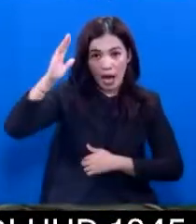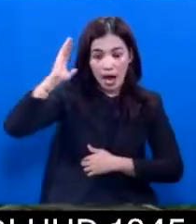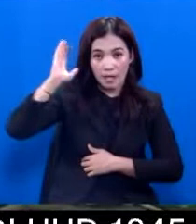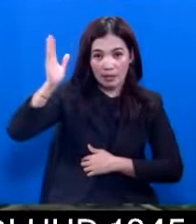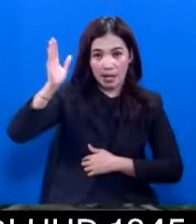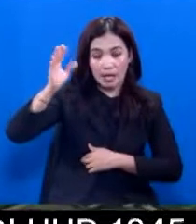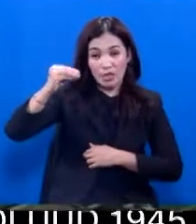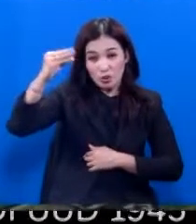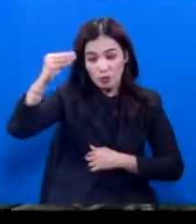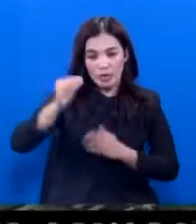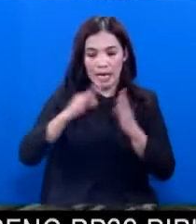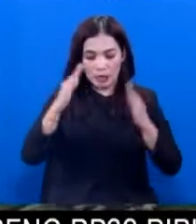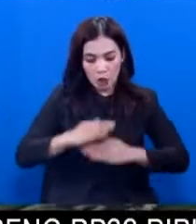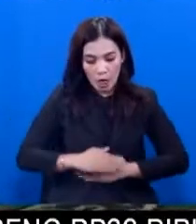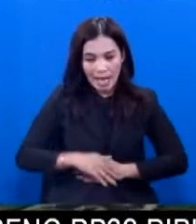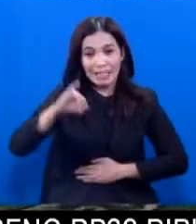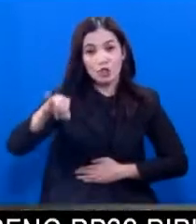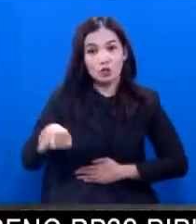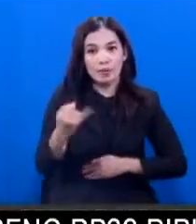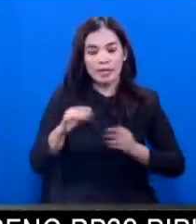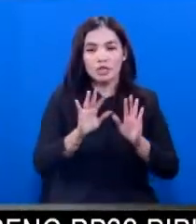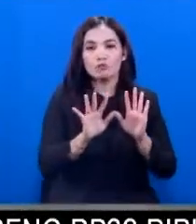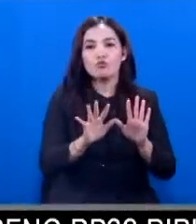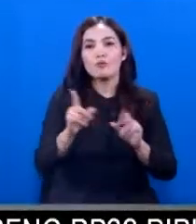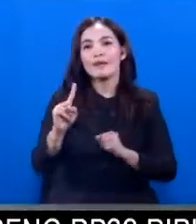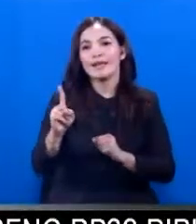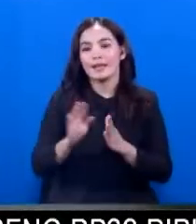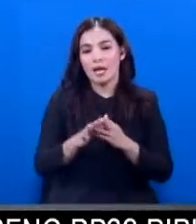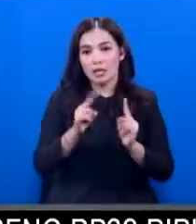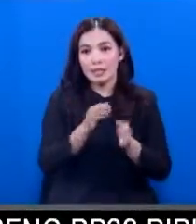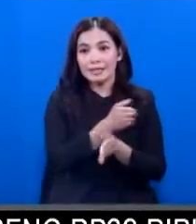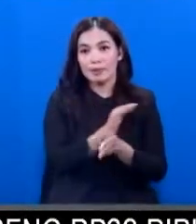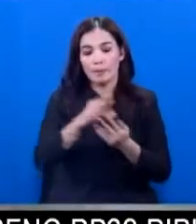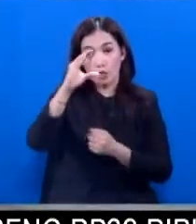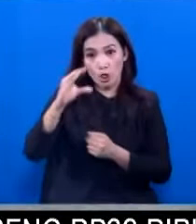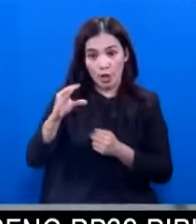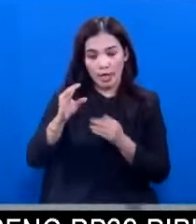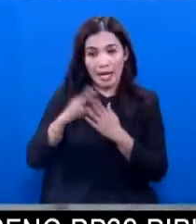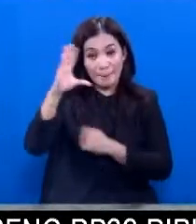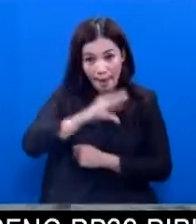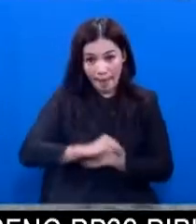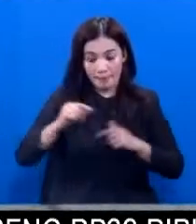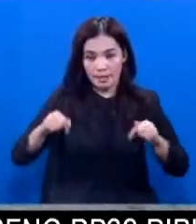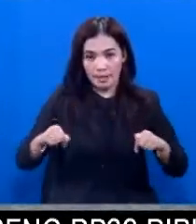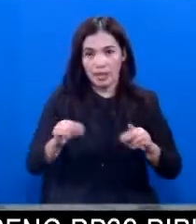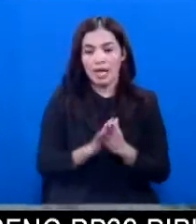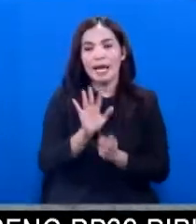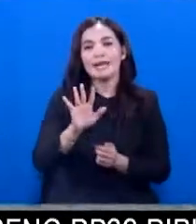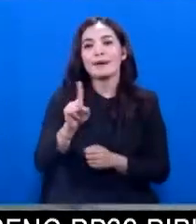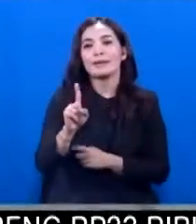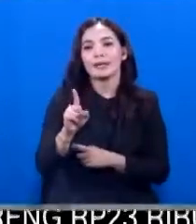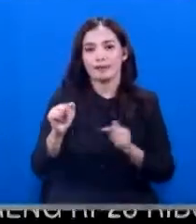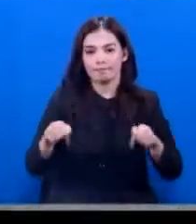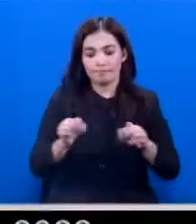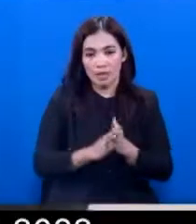dan sholat Jumat adalah 10 menit, sementara sebelum azan zuhur, asar, maghrib, dan isya adalah 5 menit.